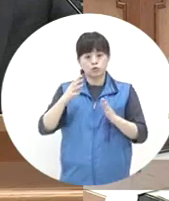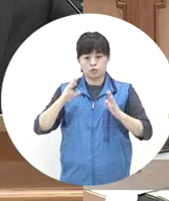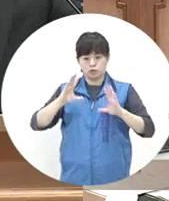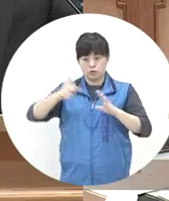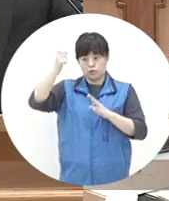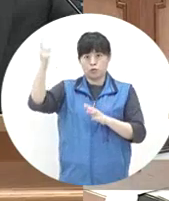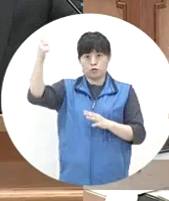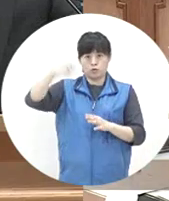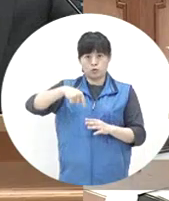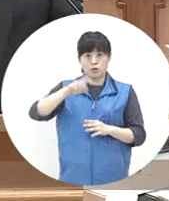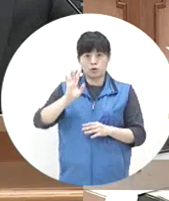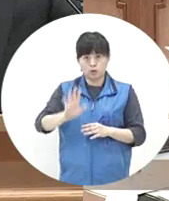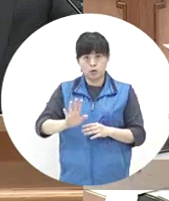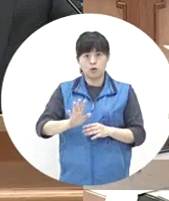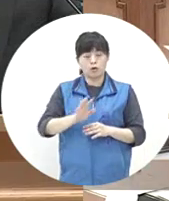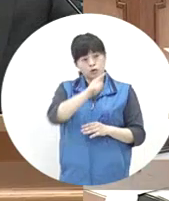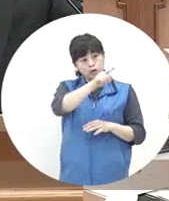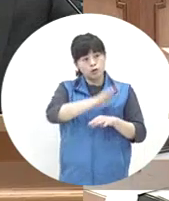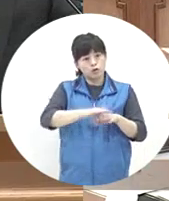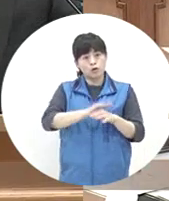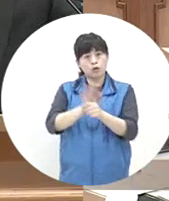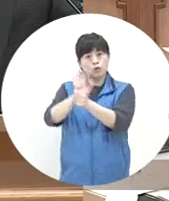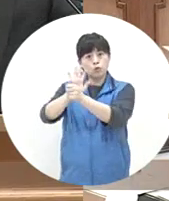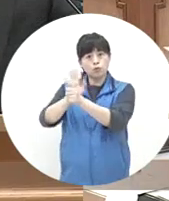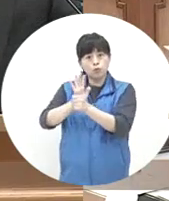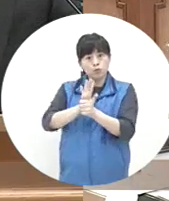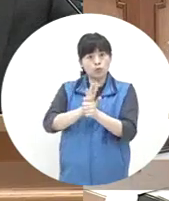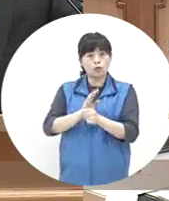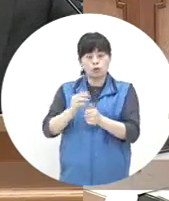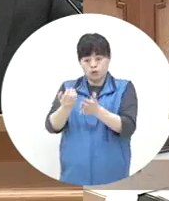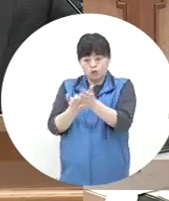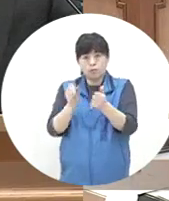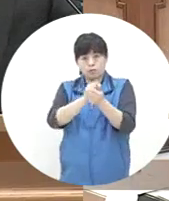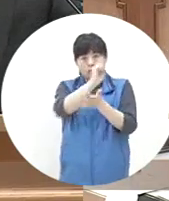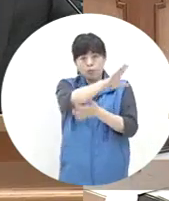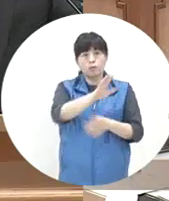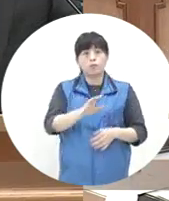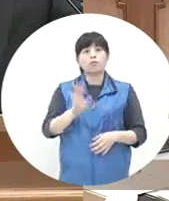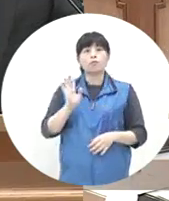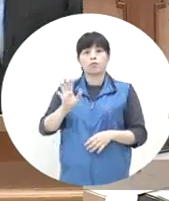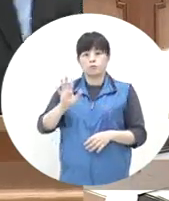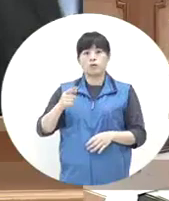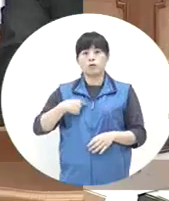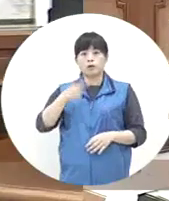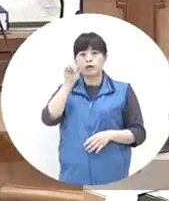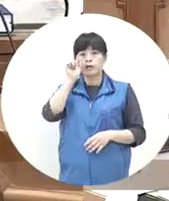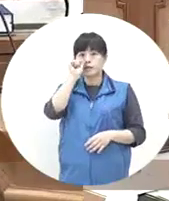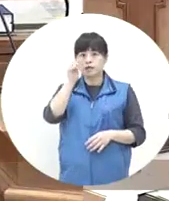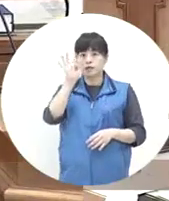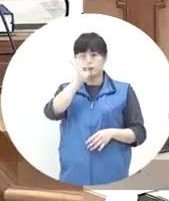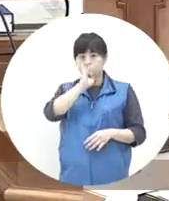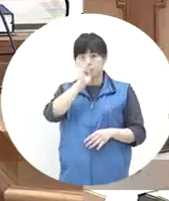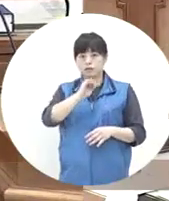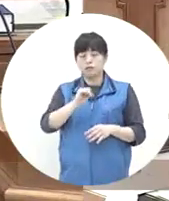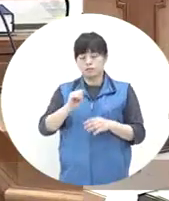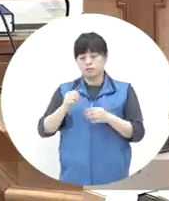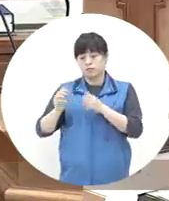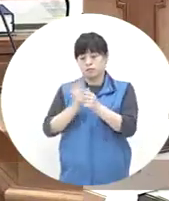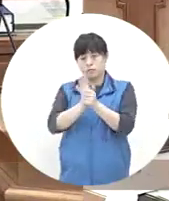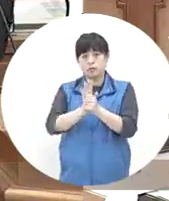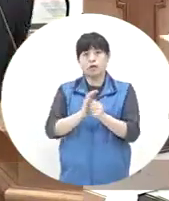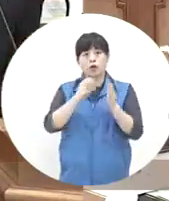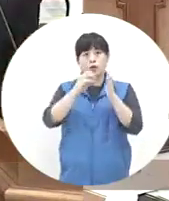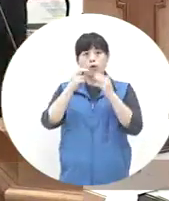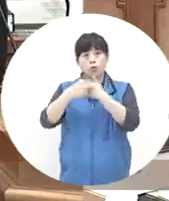到新北市，你们会不会接获相关的通知？ 会，我们会有特勤的勤务。 好，那我们的卫生局局